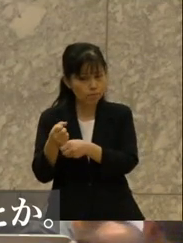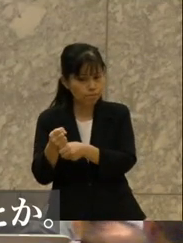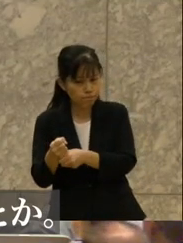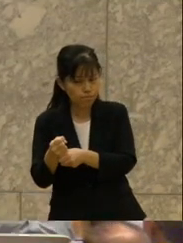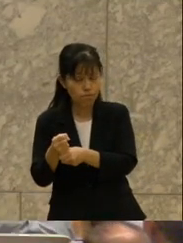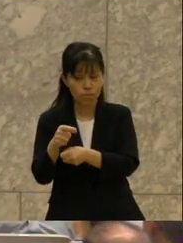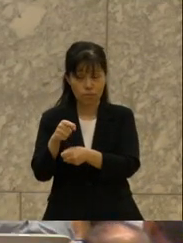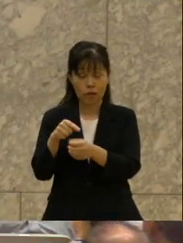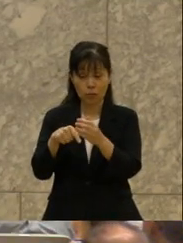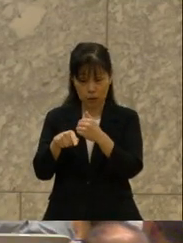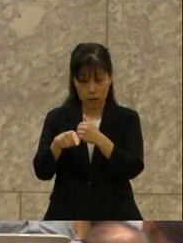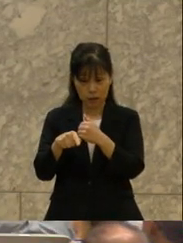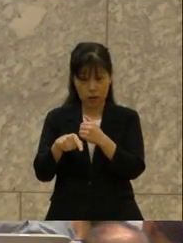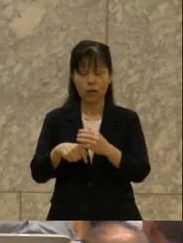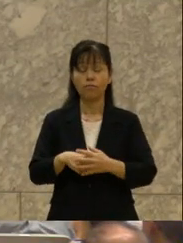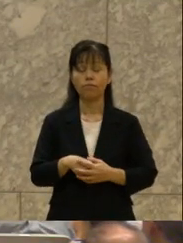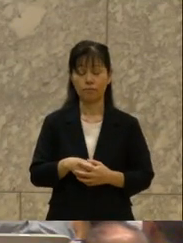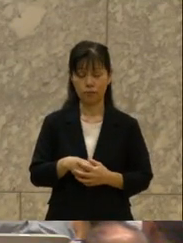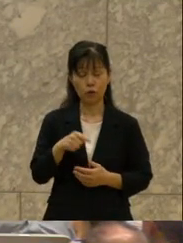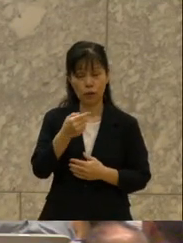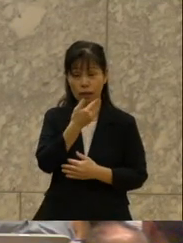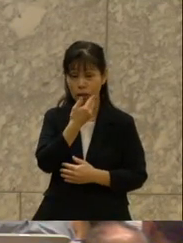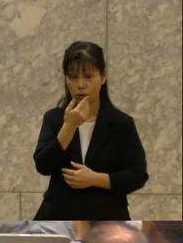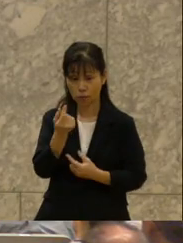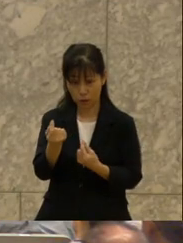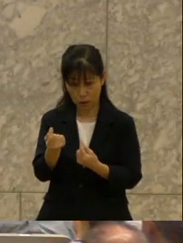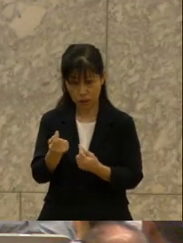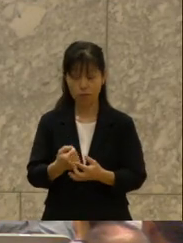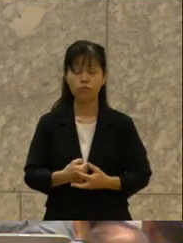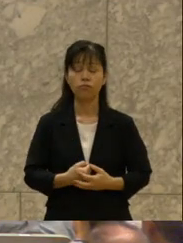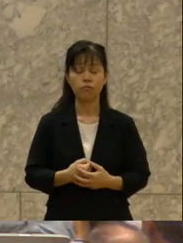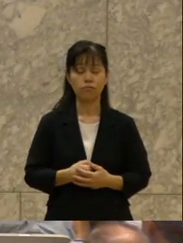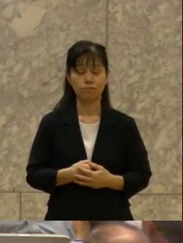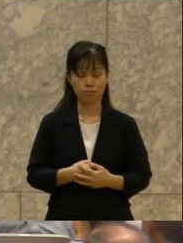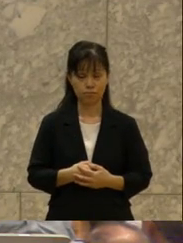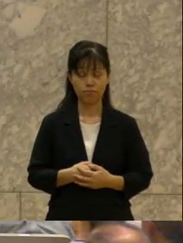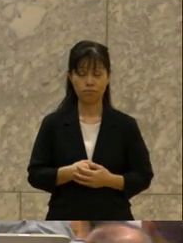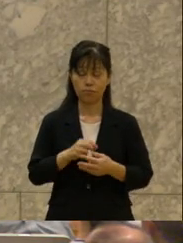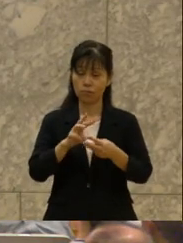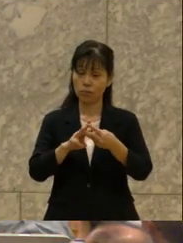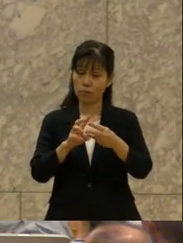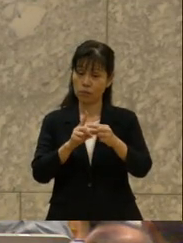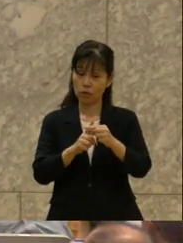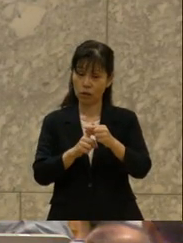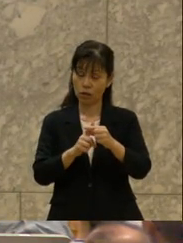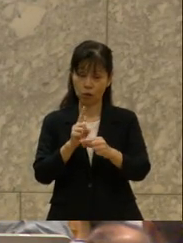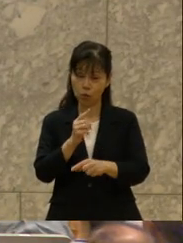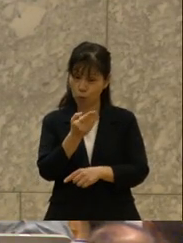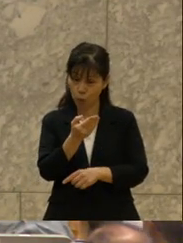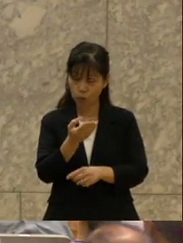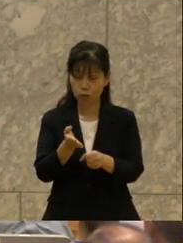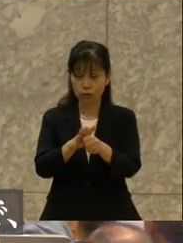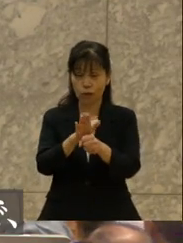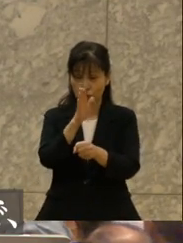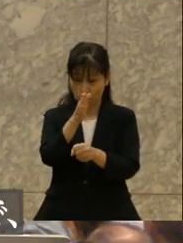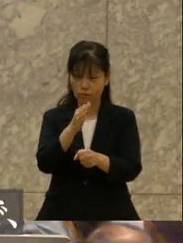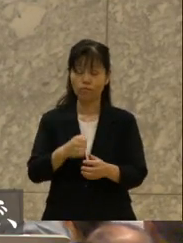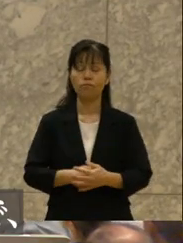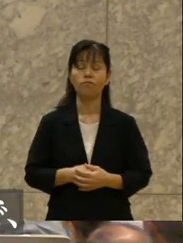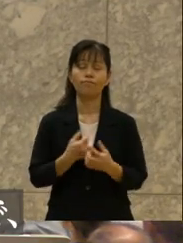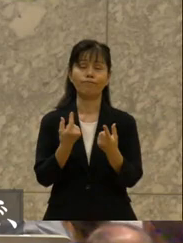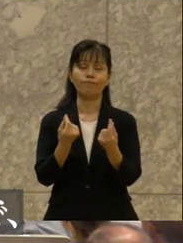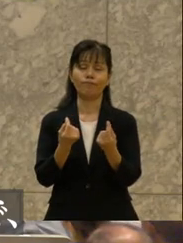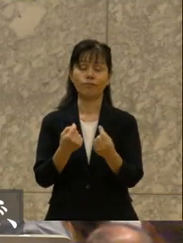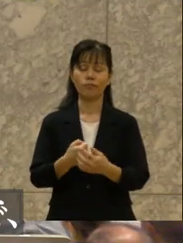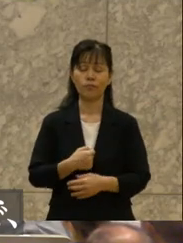お聞きする部分とかそういうところがやっぱり大切なんですかちょっとその辺もすごい一言だけ加えていただけるとはいそうですね